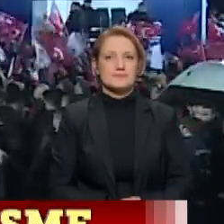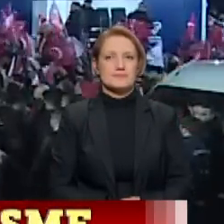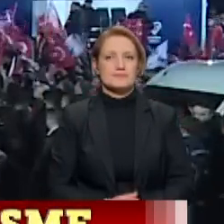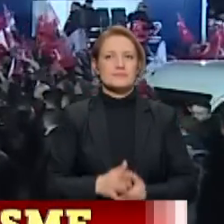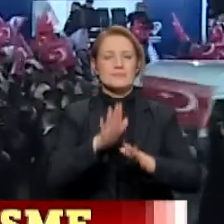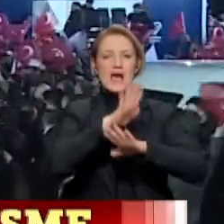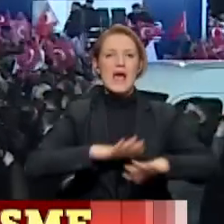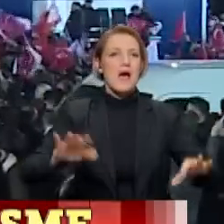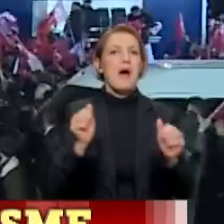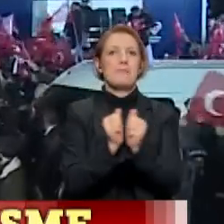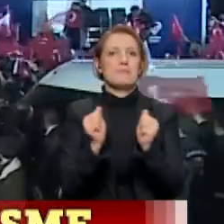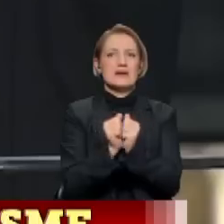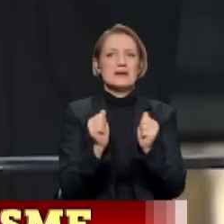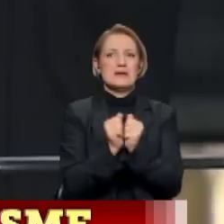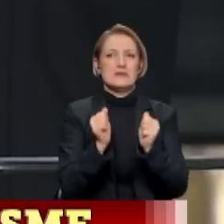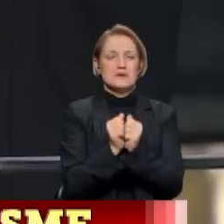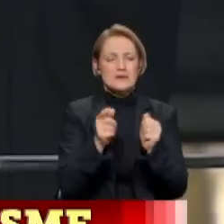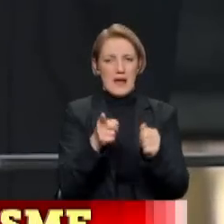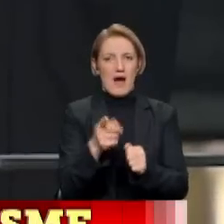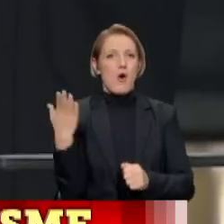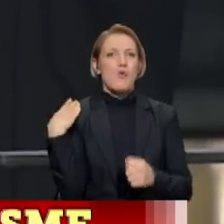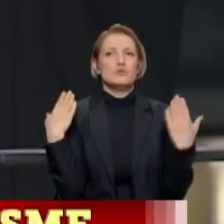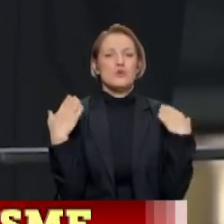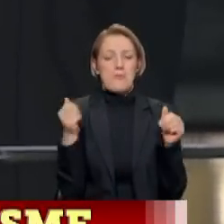Hep birlikte omuz omuza